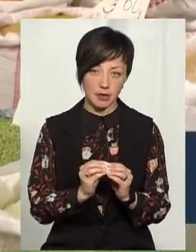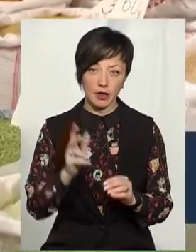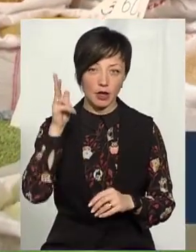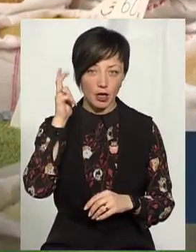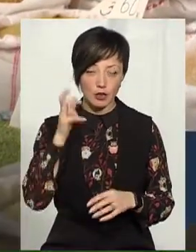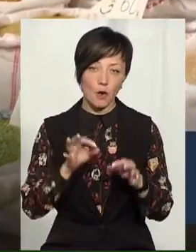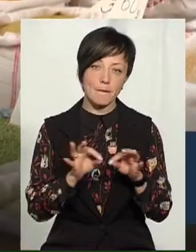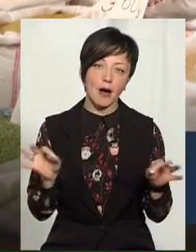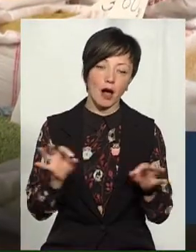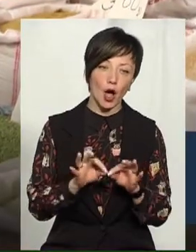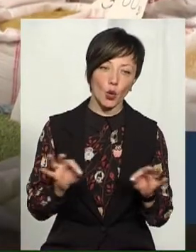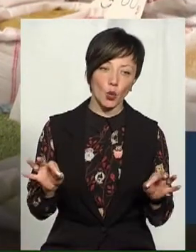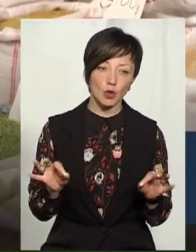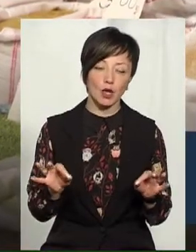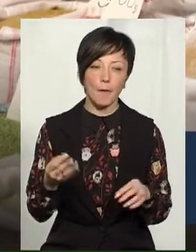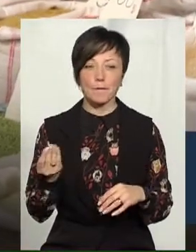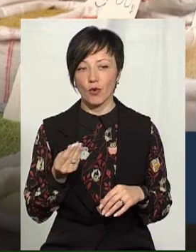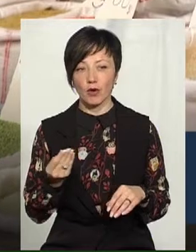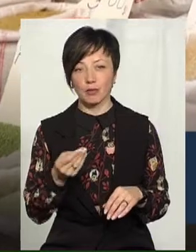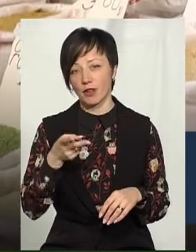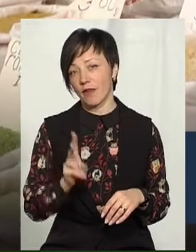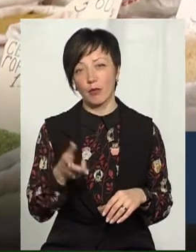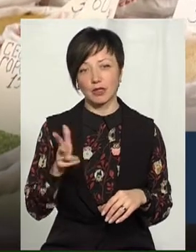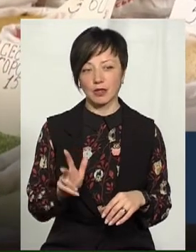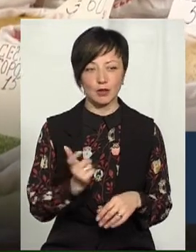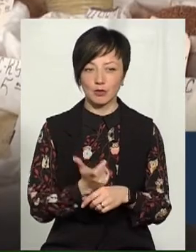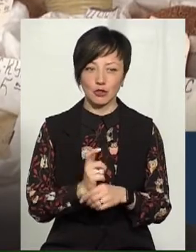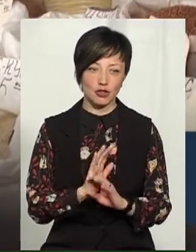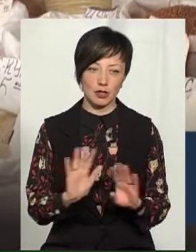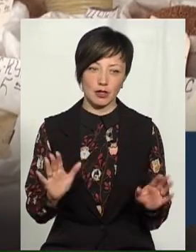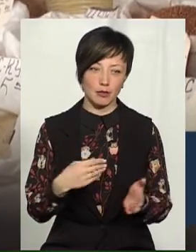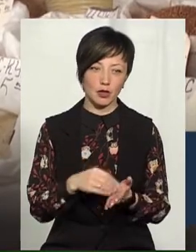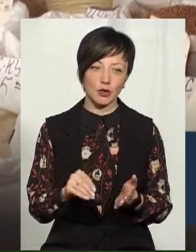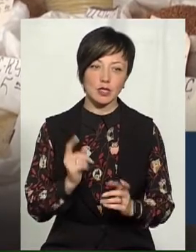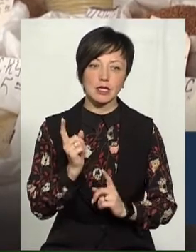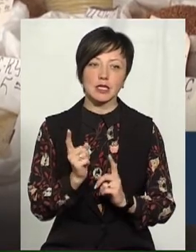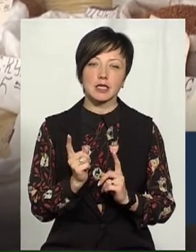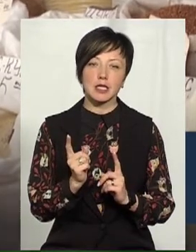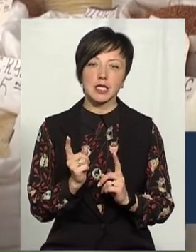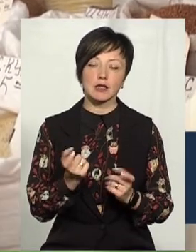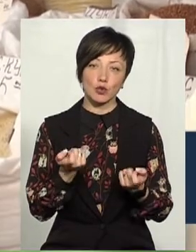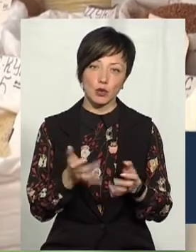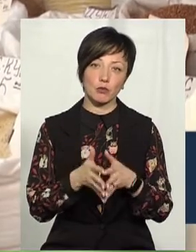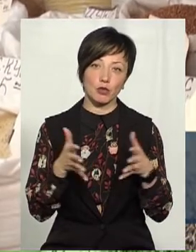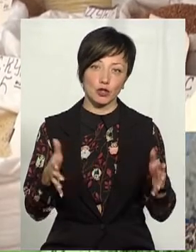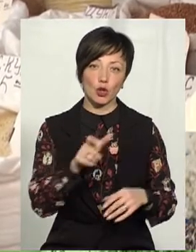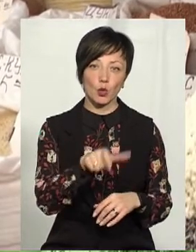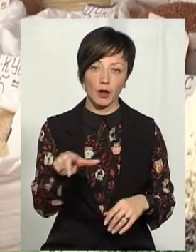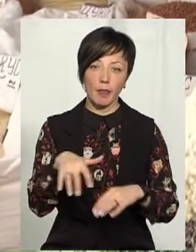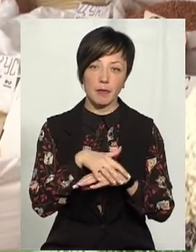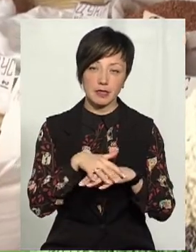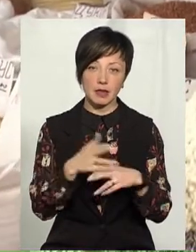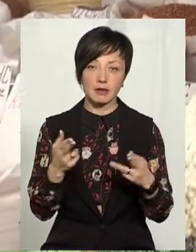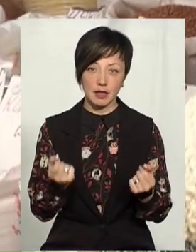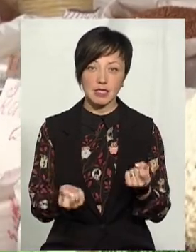Гречку, макарони, муку. Все, по 2-3 кіла більше не беруть. З'явилося трошки сьогодні більше людей на базарі,